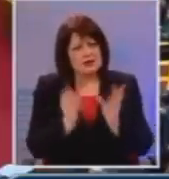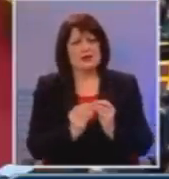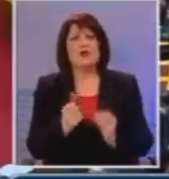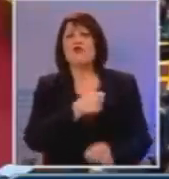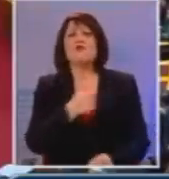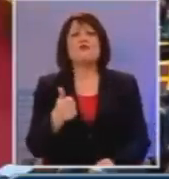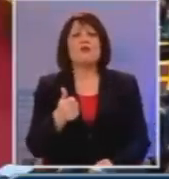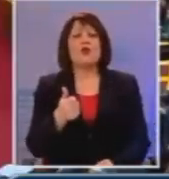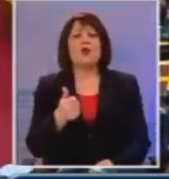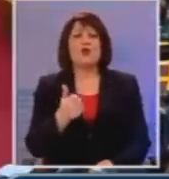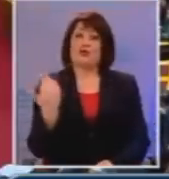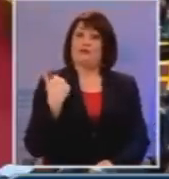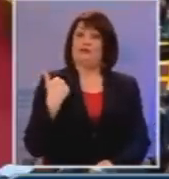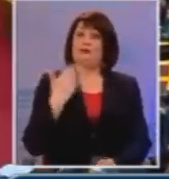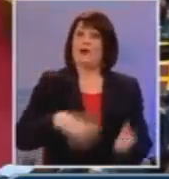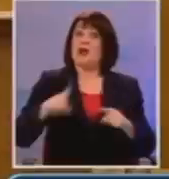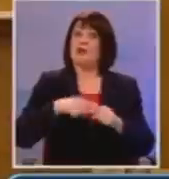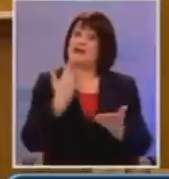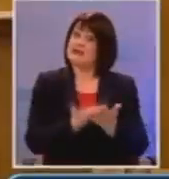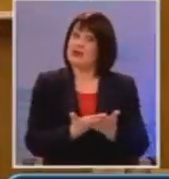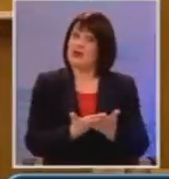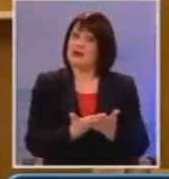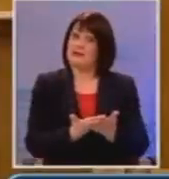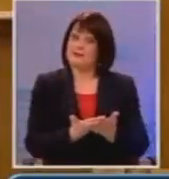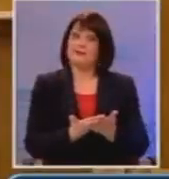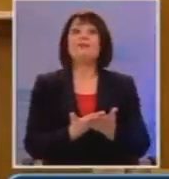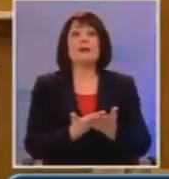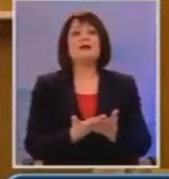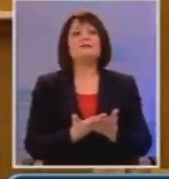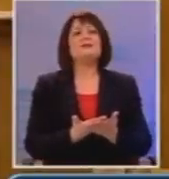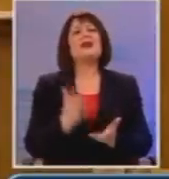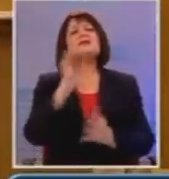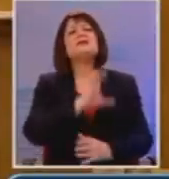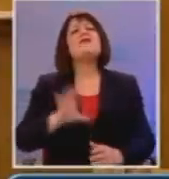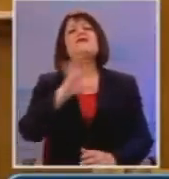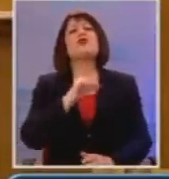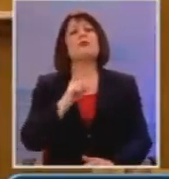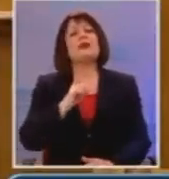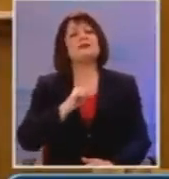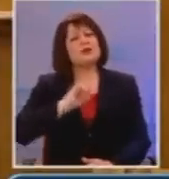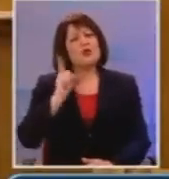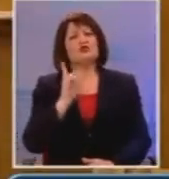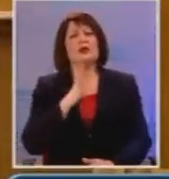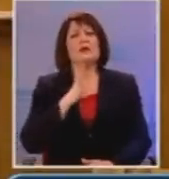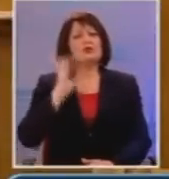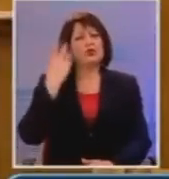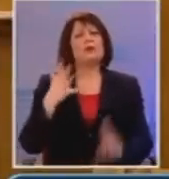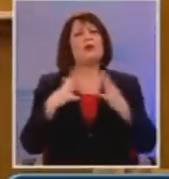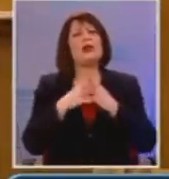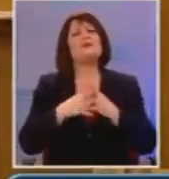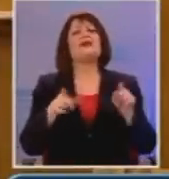μονάχα απέναντι στον ελληνικό λαό, αλλά απέναντι σε όλους τους λαούς της Ευρώπης που